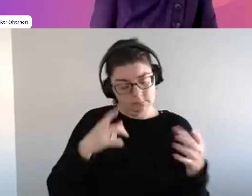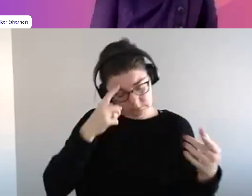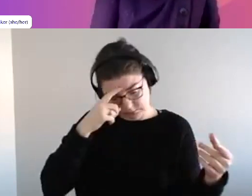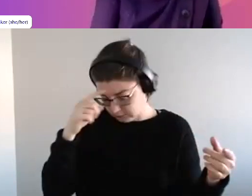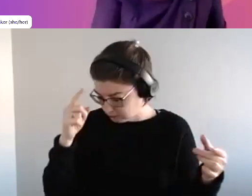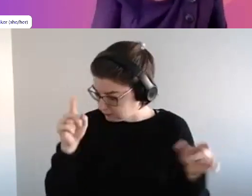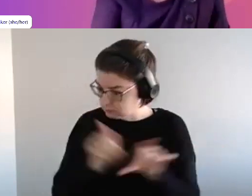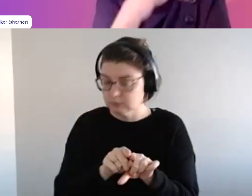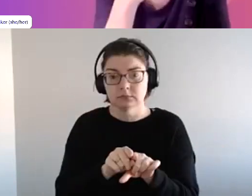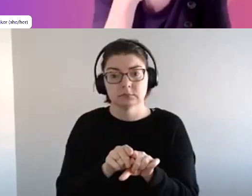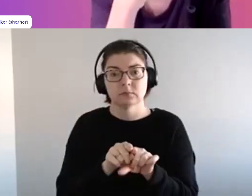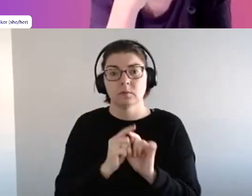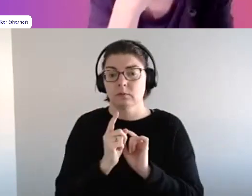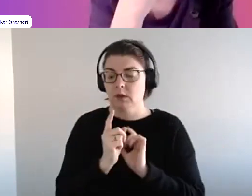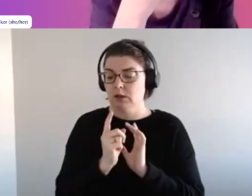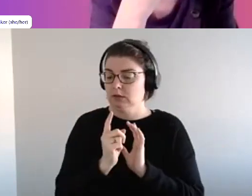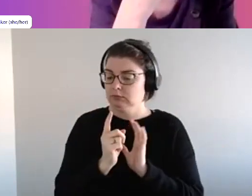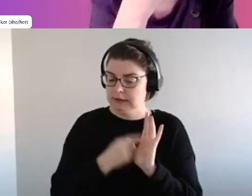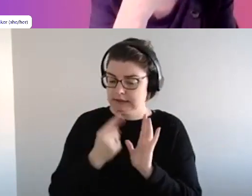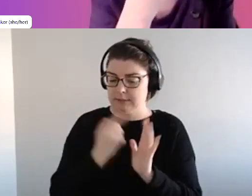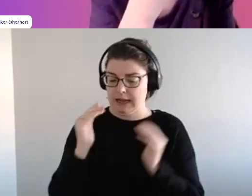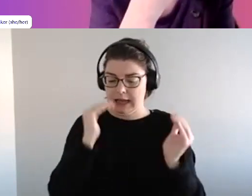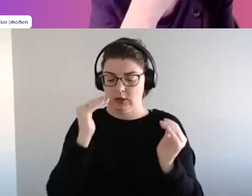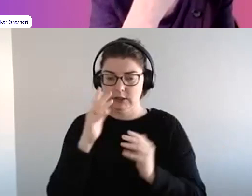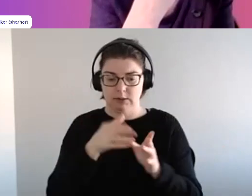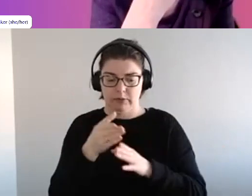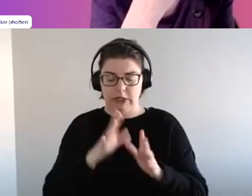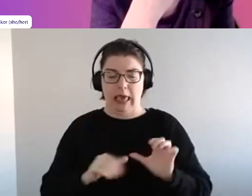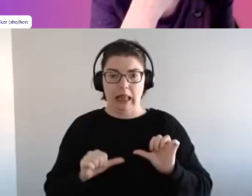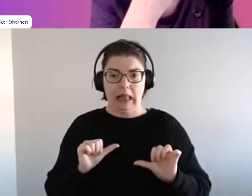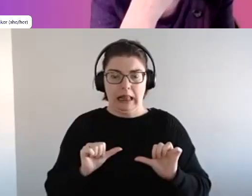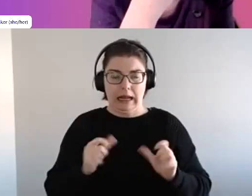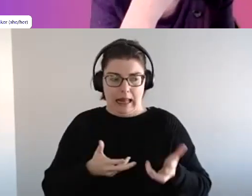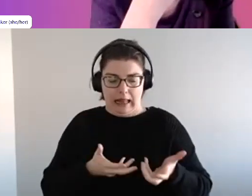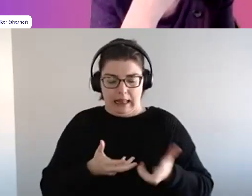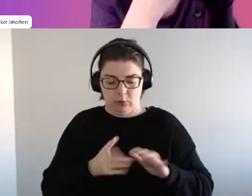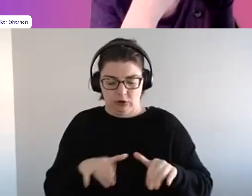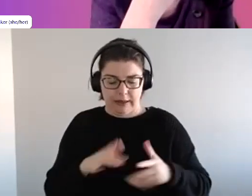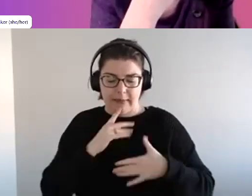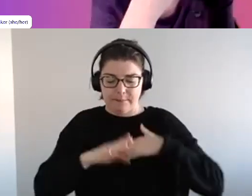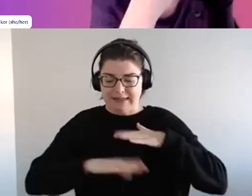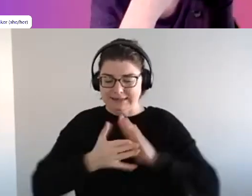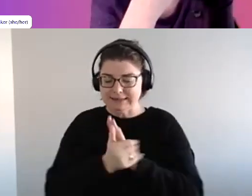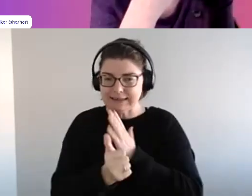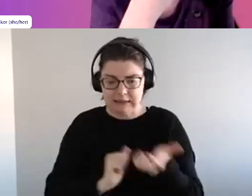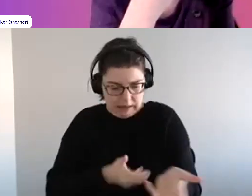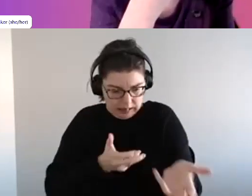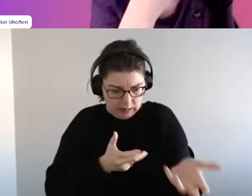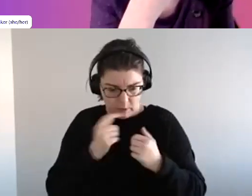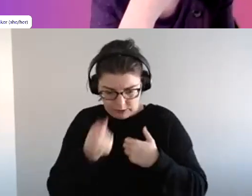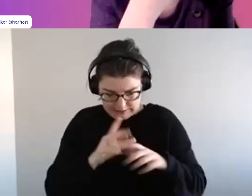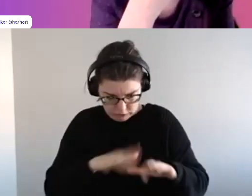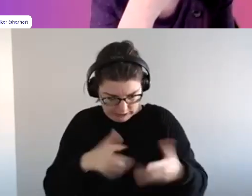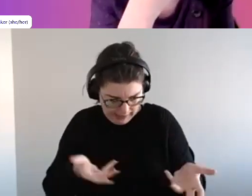oui je pense que je suis d'accord avec tous les commentaires parfois les adultes les professionnels sont mal à l'aise parce que s'agit de parler aux enfants et non pas les